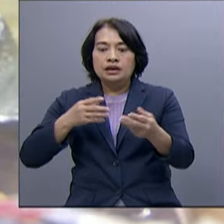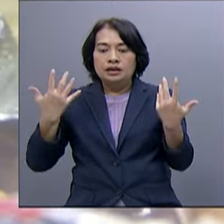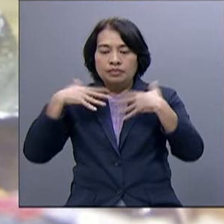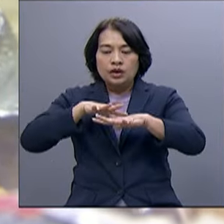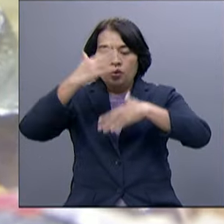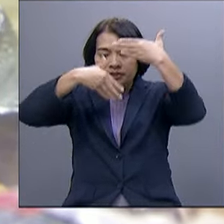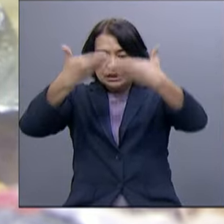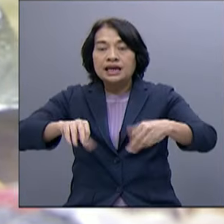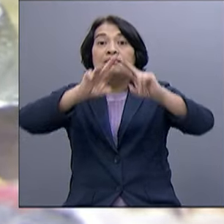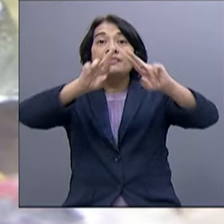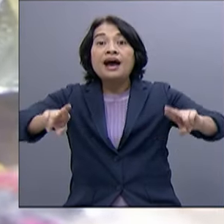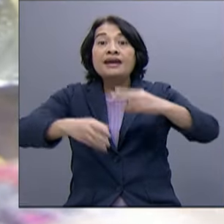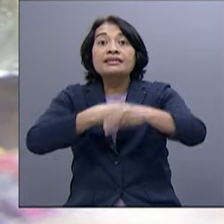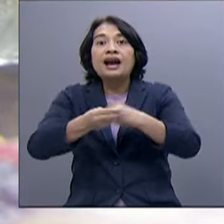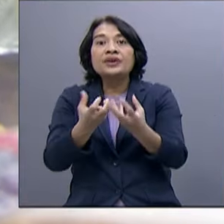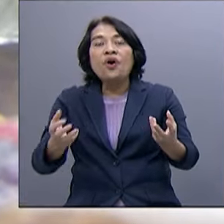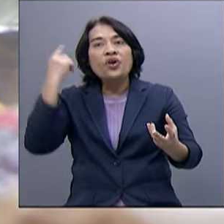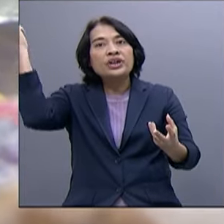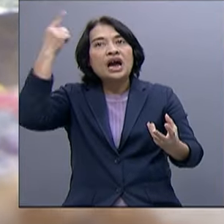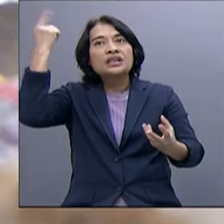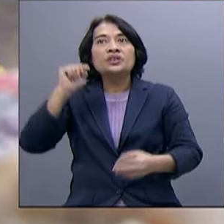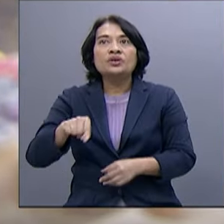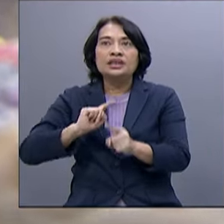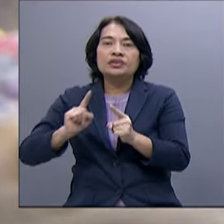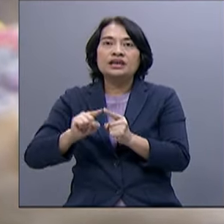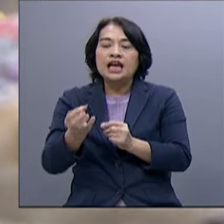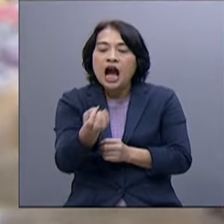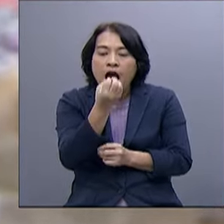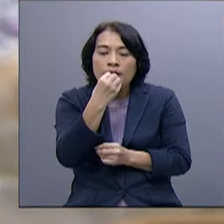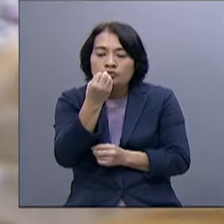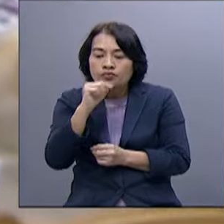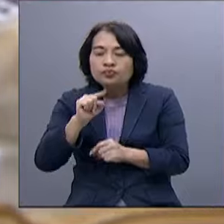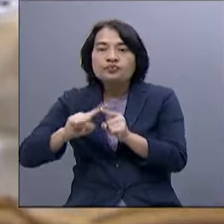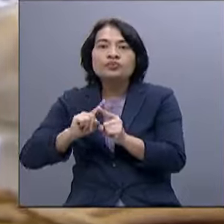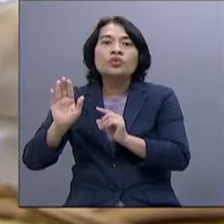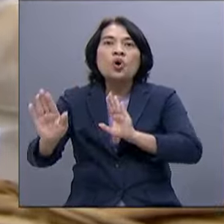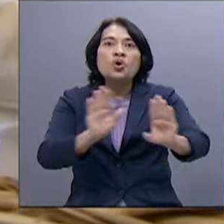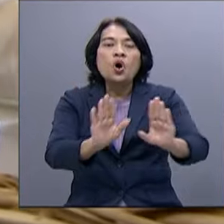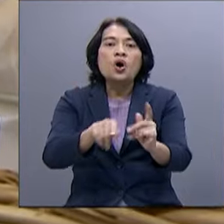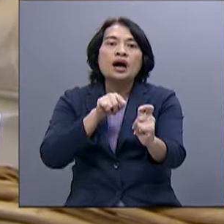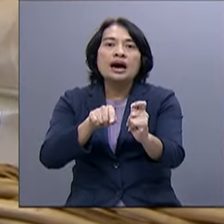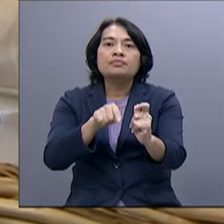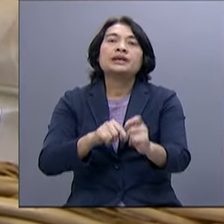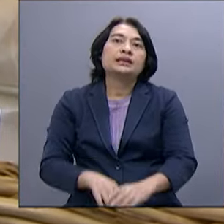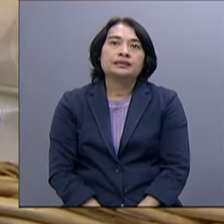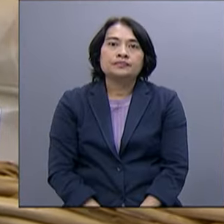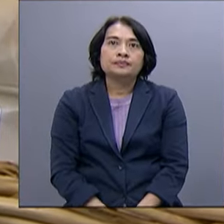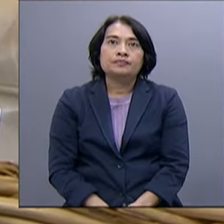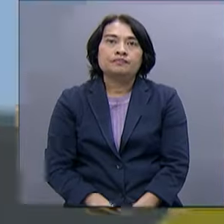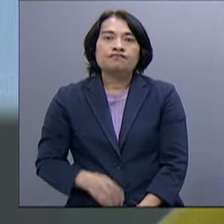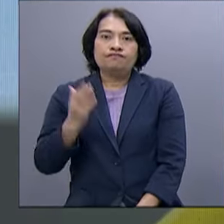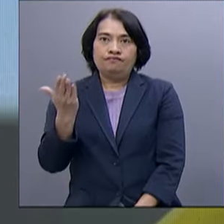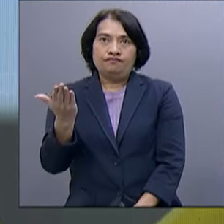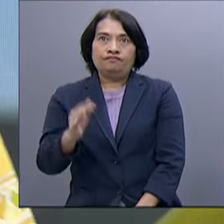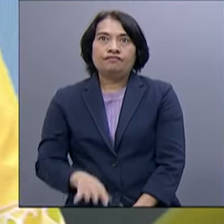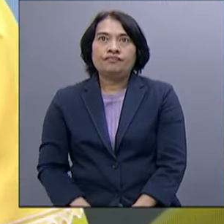พื่อให้นักเที่ยวได้ลิ้มรสของที่หลากหลายของแต่ละอำเภอไม่ว่าจะเป็ น ขนมเป ี๊ ยะ